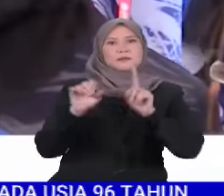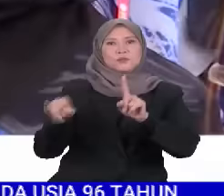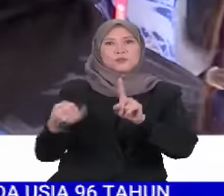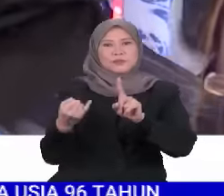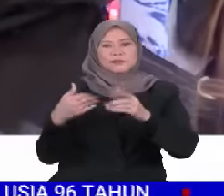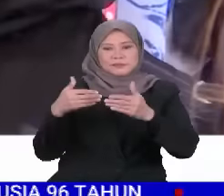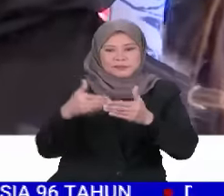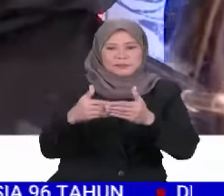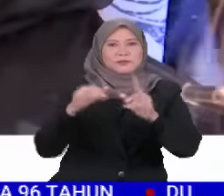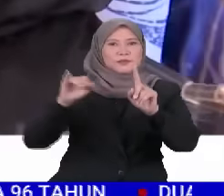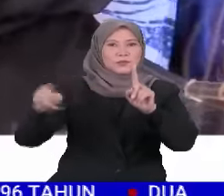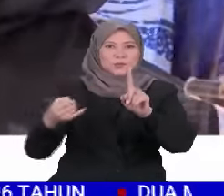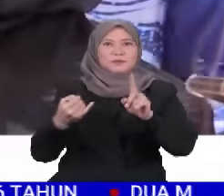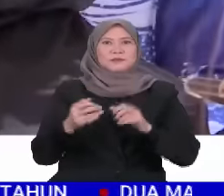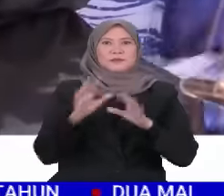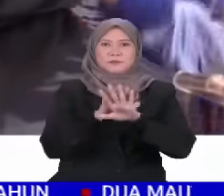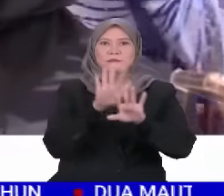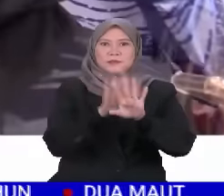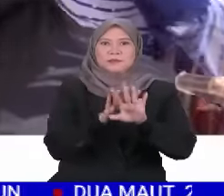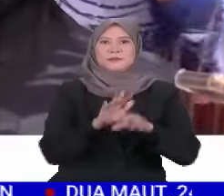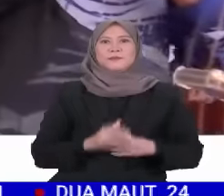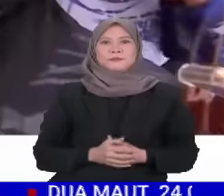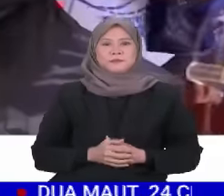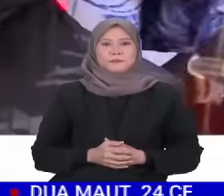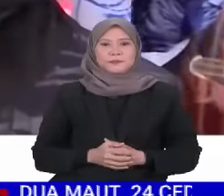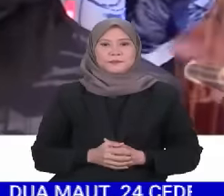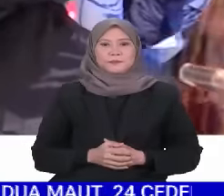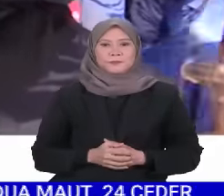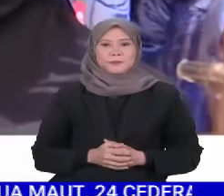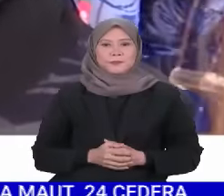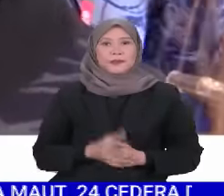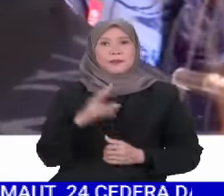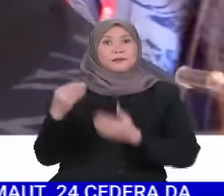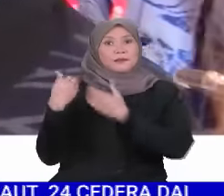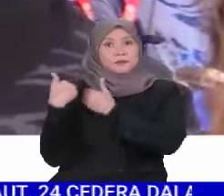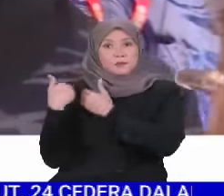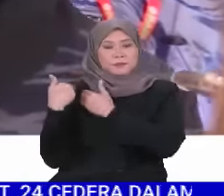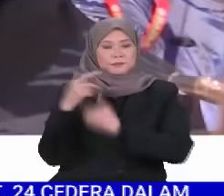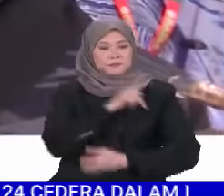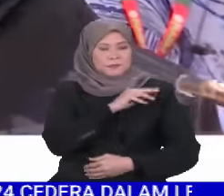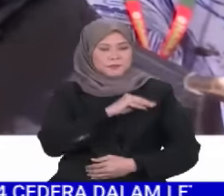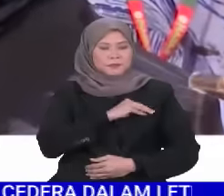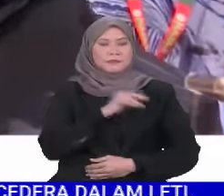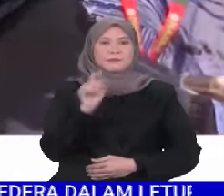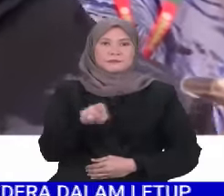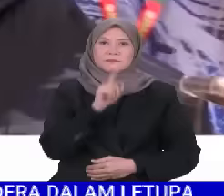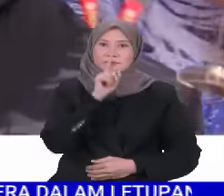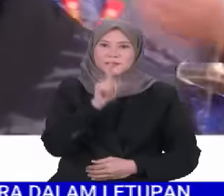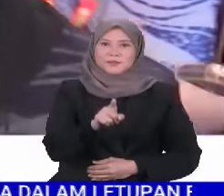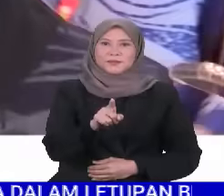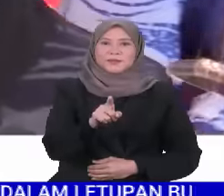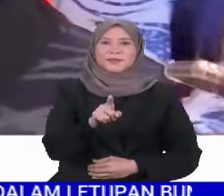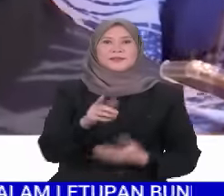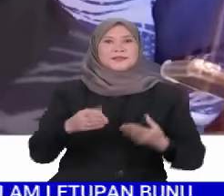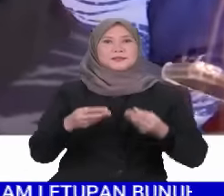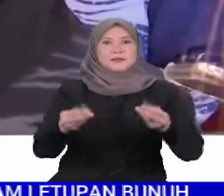hampir satu juta dan dengan menjadi tanggung jawab Kementerian untuk memastikan ya